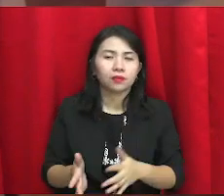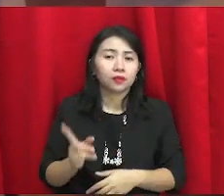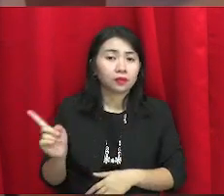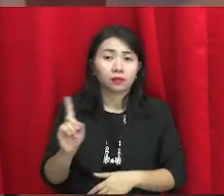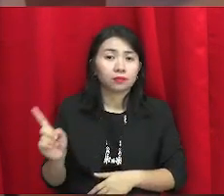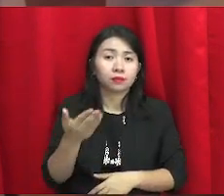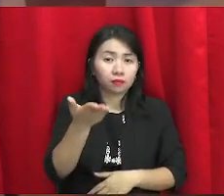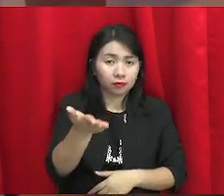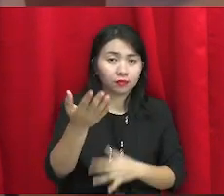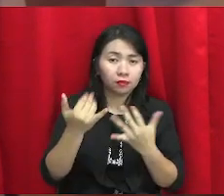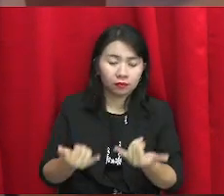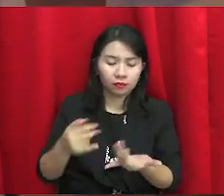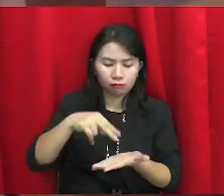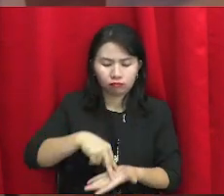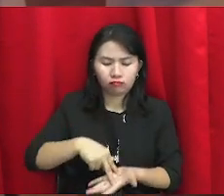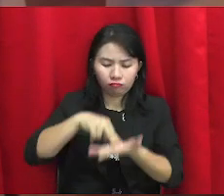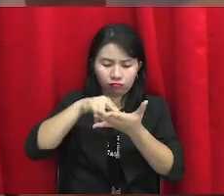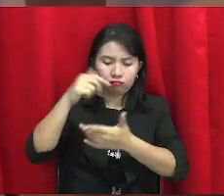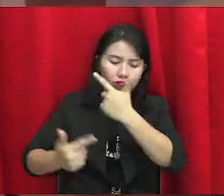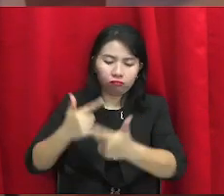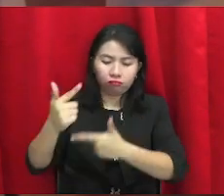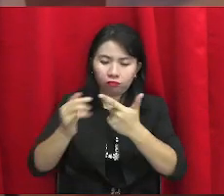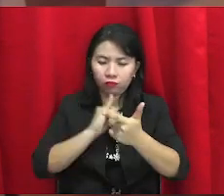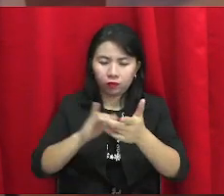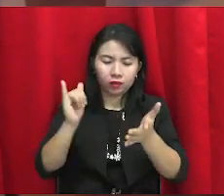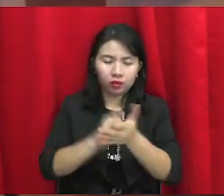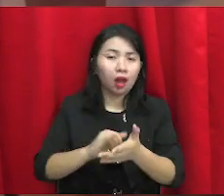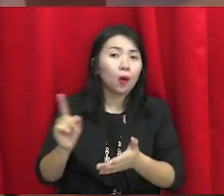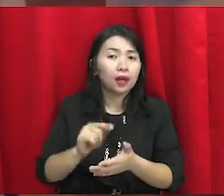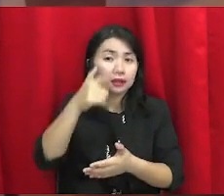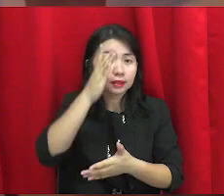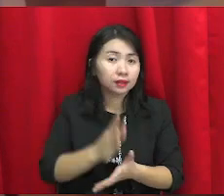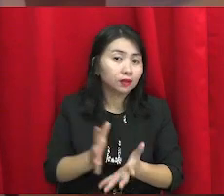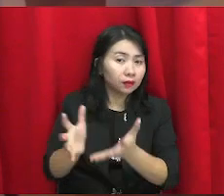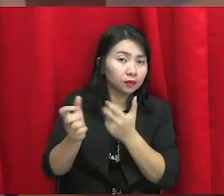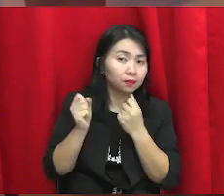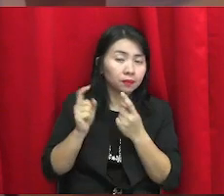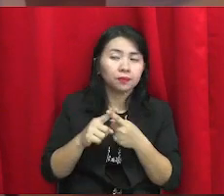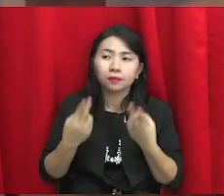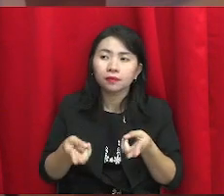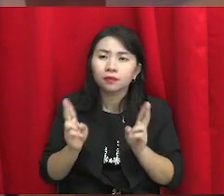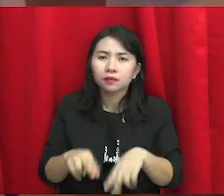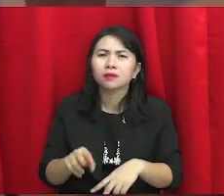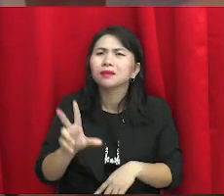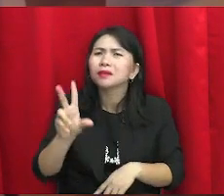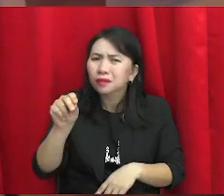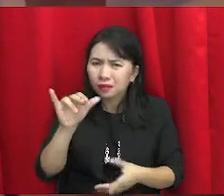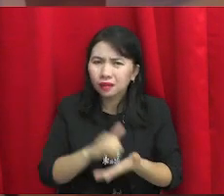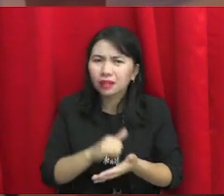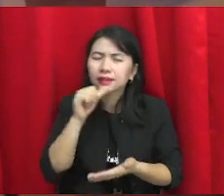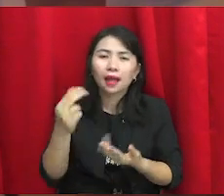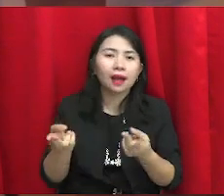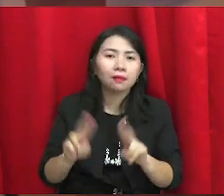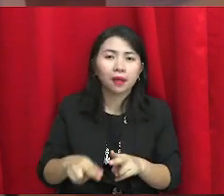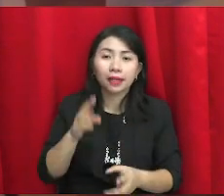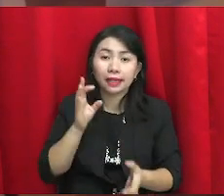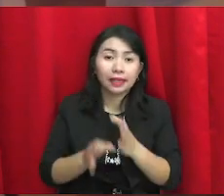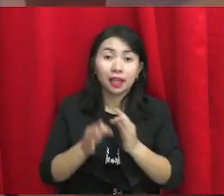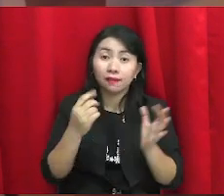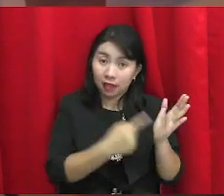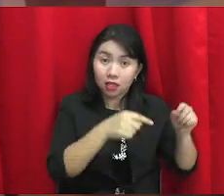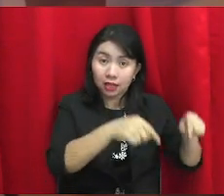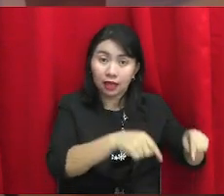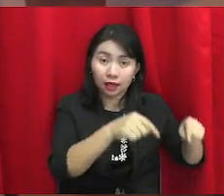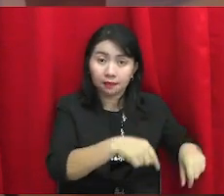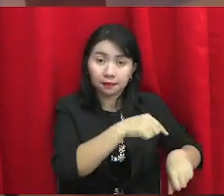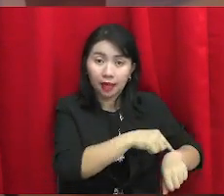mong henerasyon? Ayon pa rin kaya sa gustong mangyari ng Diyos? Hindi na mangyayari 'yon kung dito sa pagpe-prepare